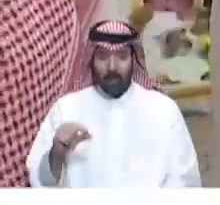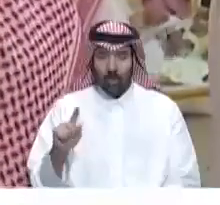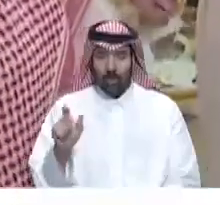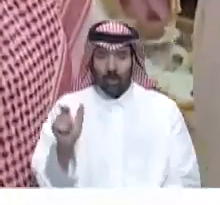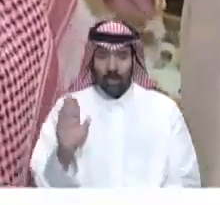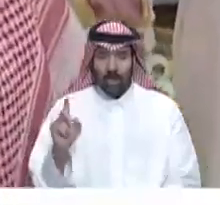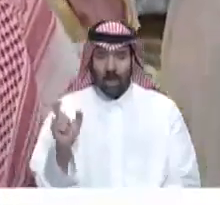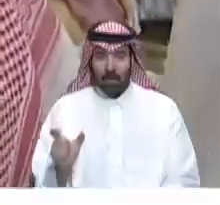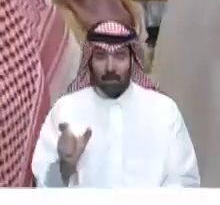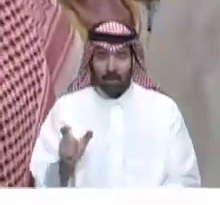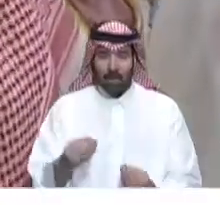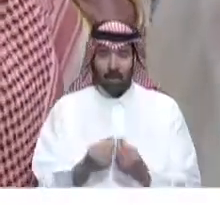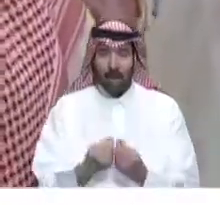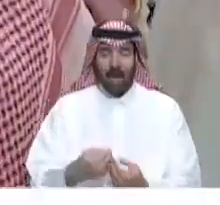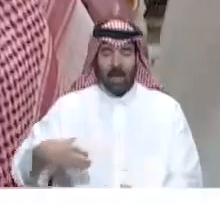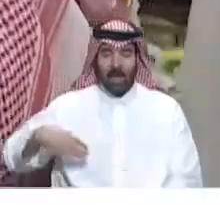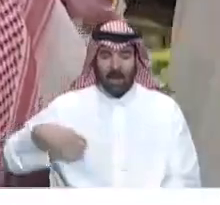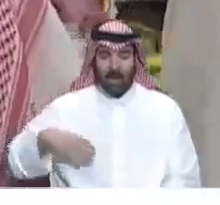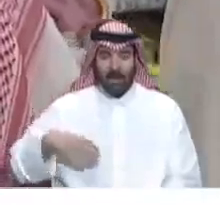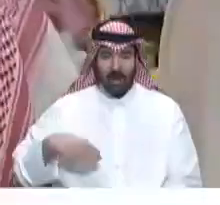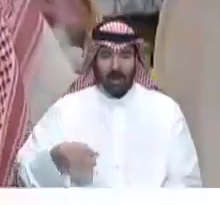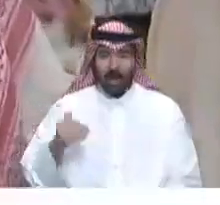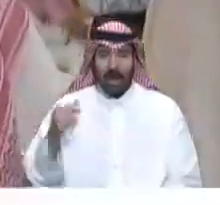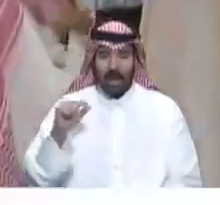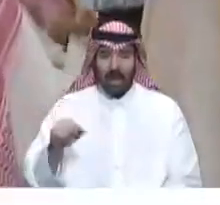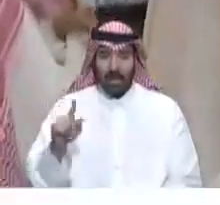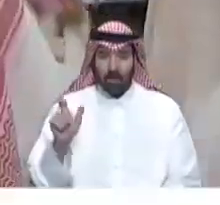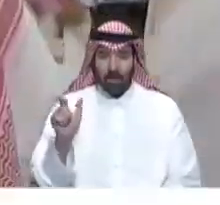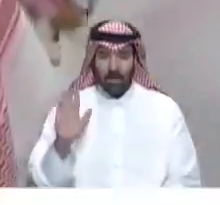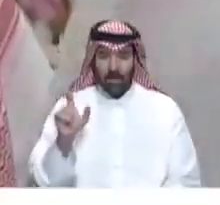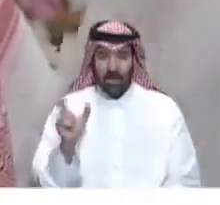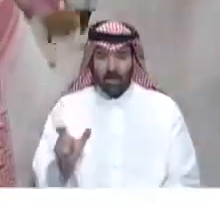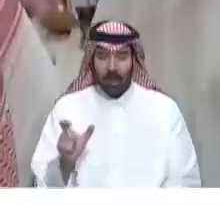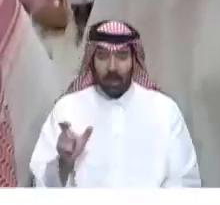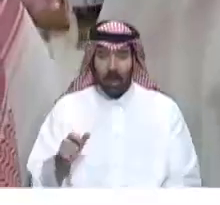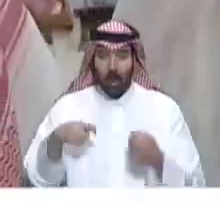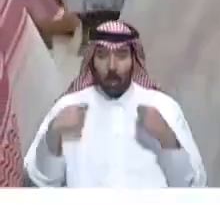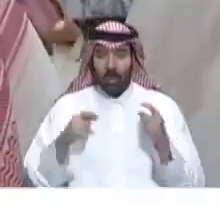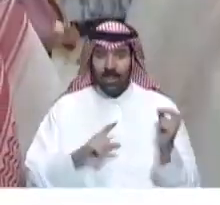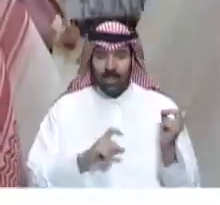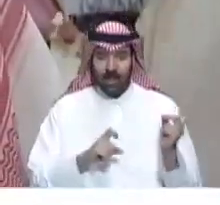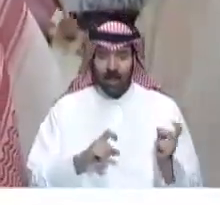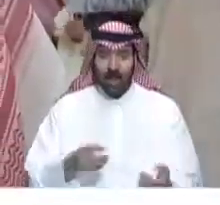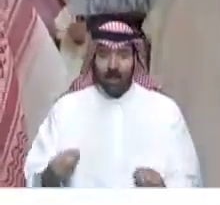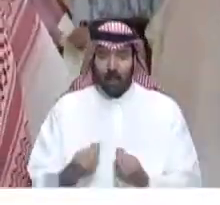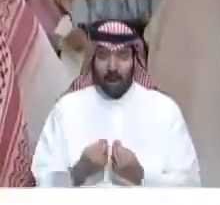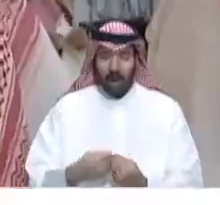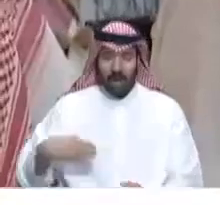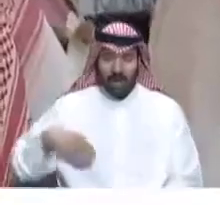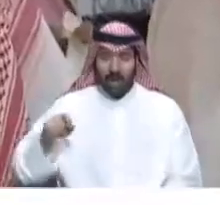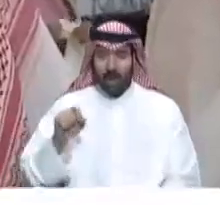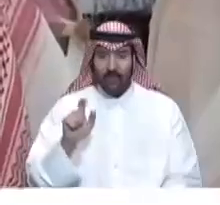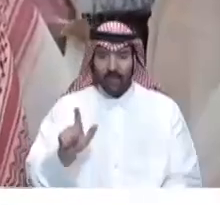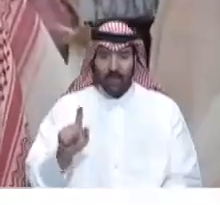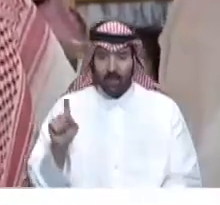سلمان بن عبد العزيز، وصاحب السمو الملكي الأمير خالد بن سلمان بن عبد العزيز وزير الدفاع، وصاحب السمو الأمير